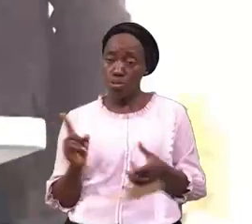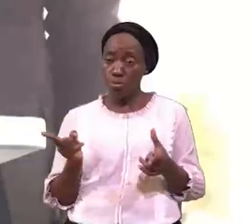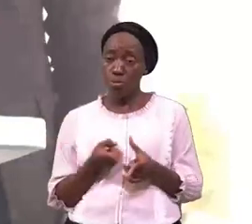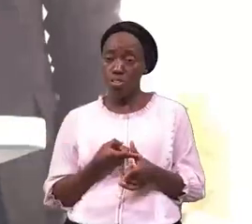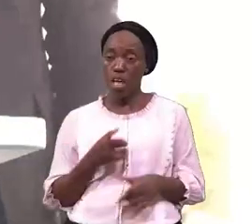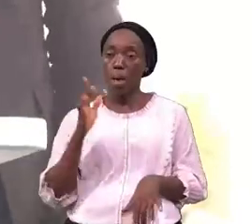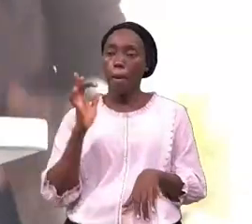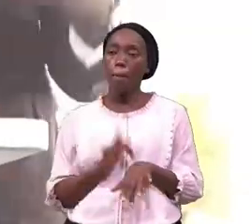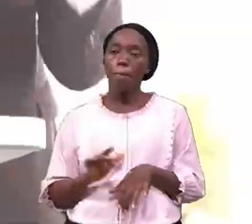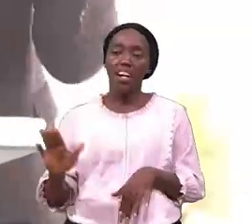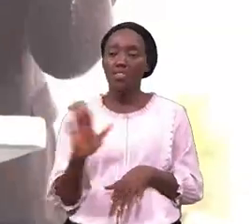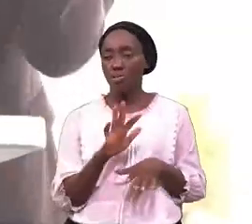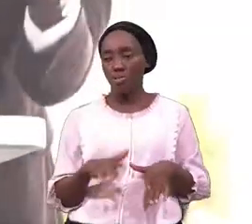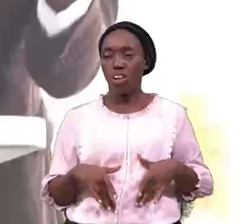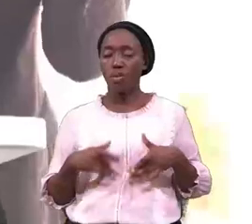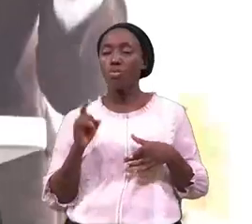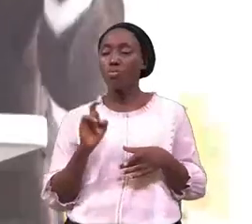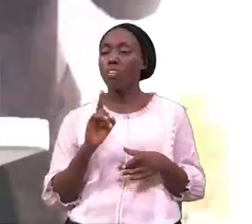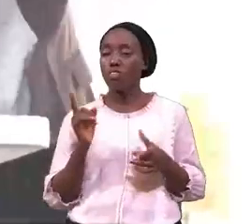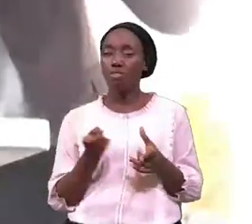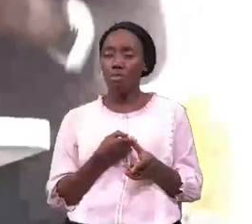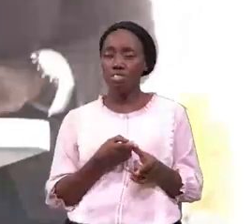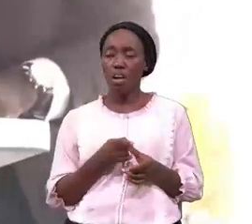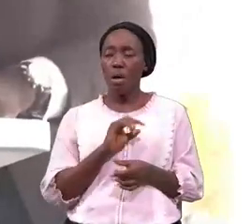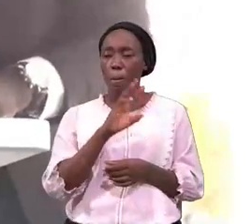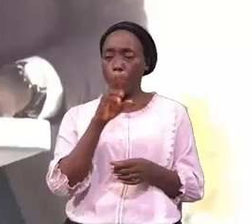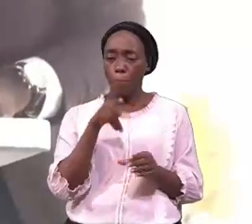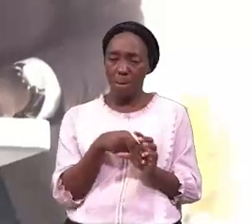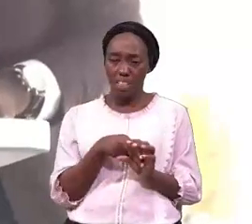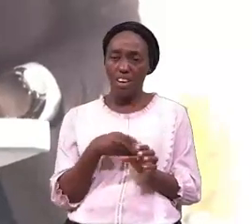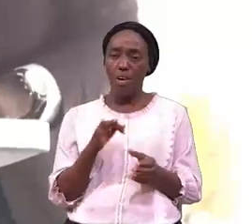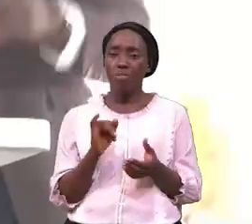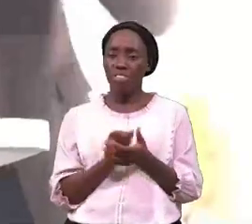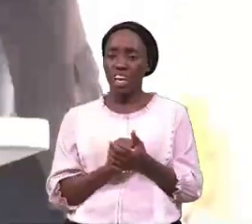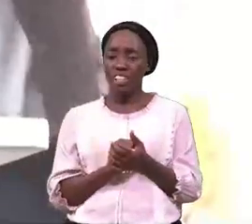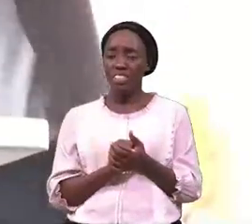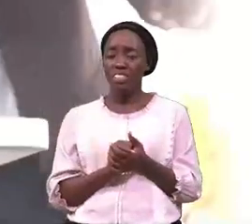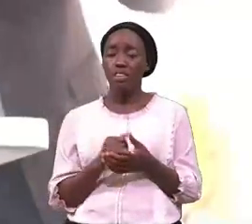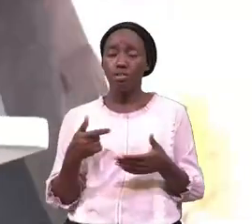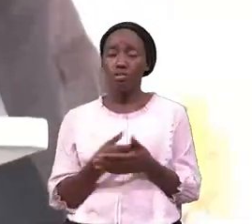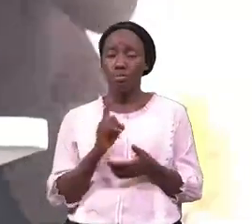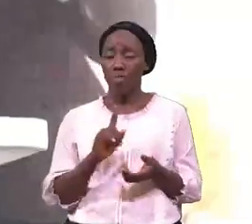Tu dois être le premier bénéficiaire de l'évangile. Tu dois être transformé.